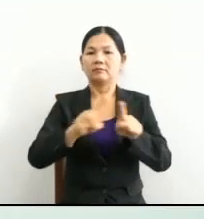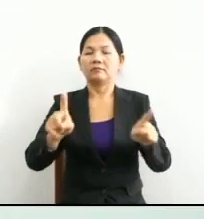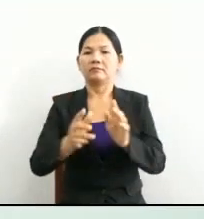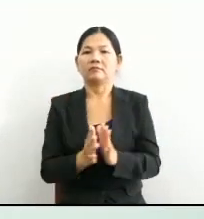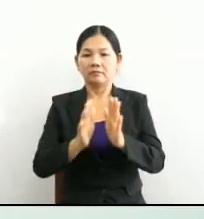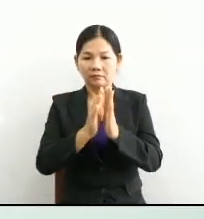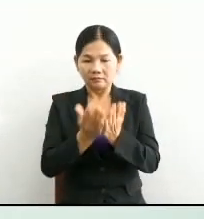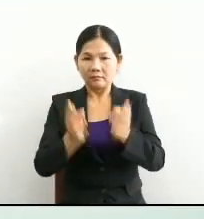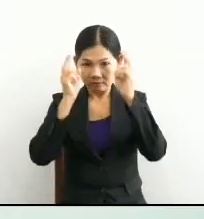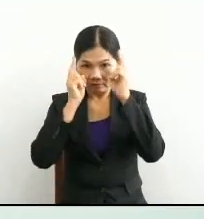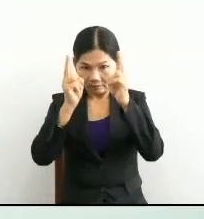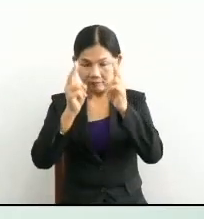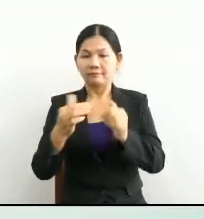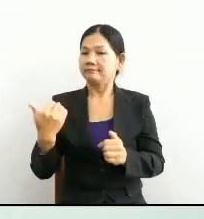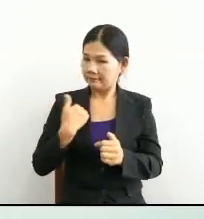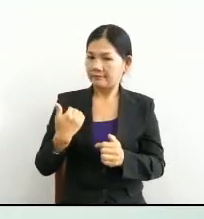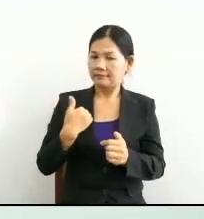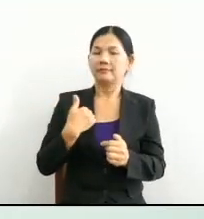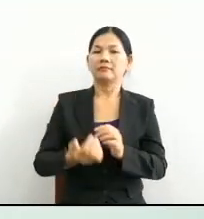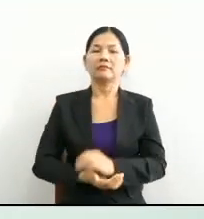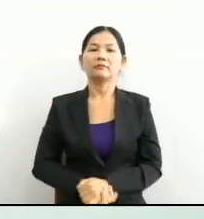sạc cô những bàn nó con nế chà